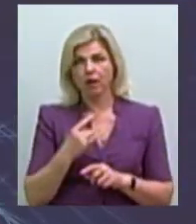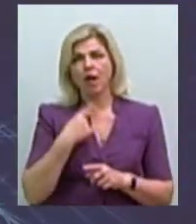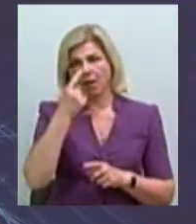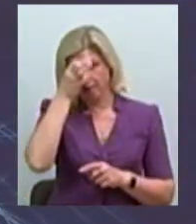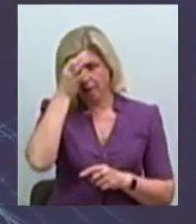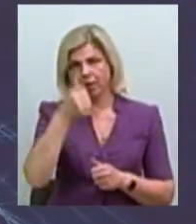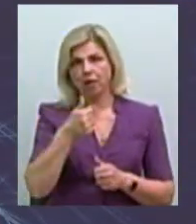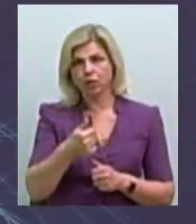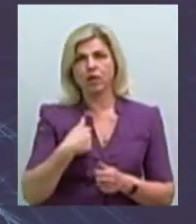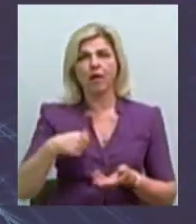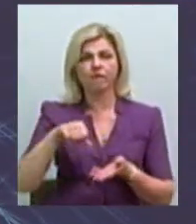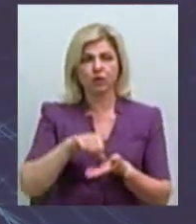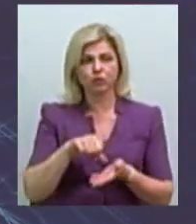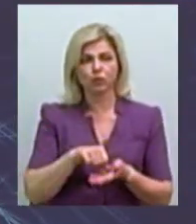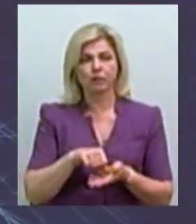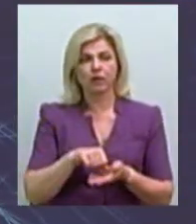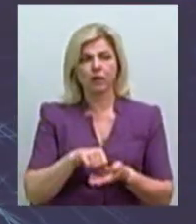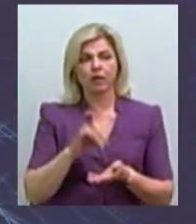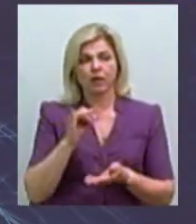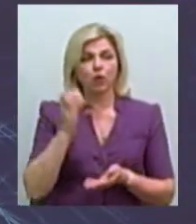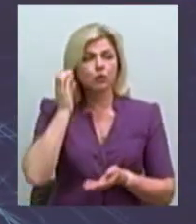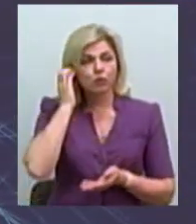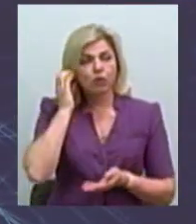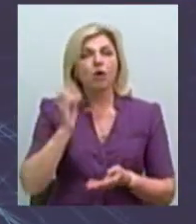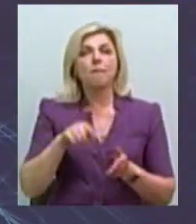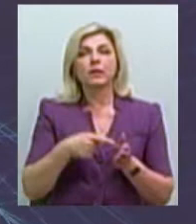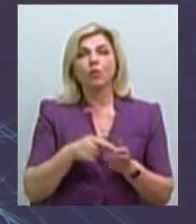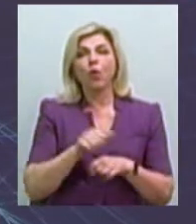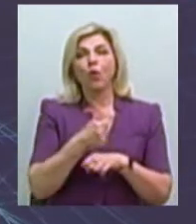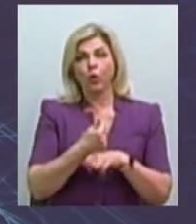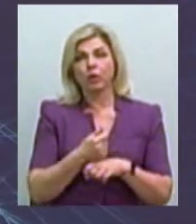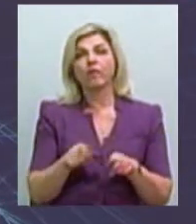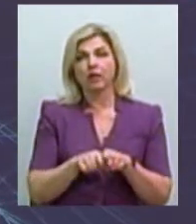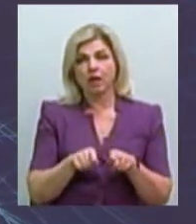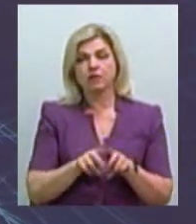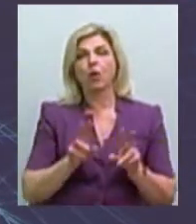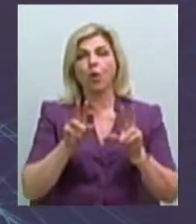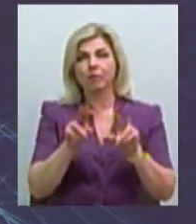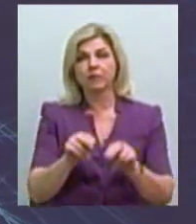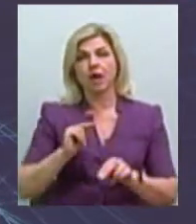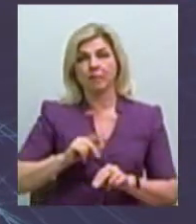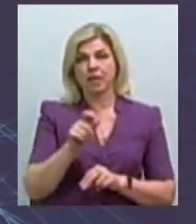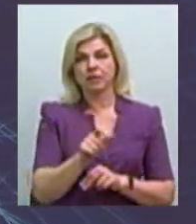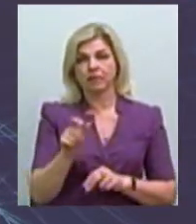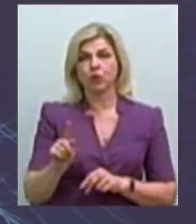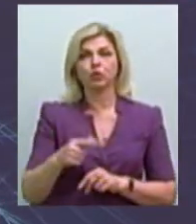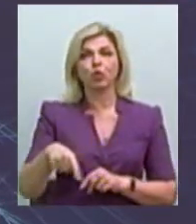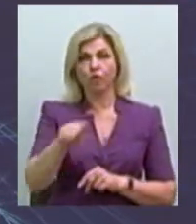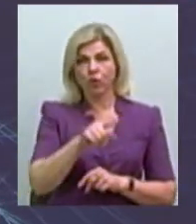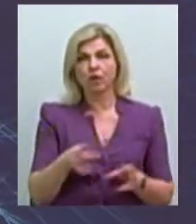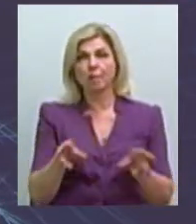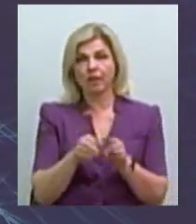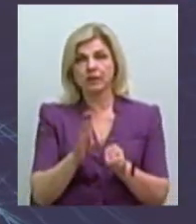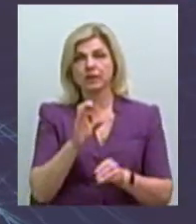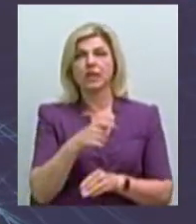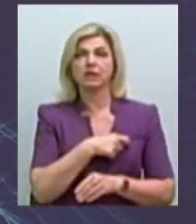тому що я виступала, була присутня, і слухала міського голову, який так само пообіцяв найманим працівникам, що вони разом з депутатами,